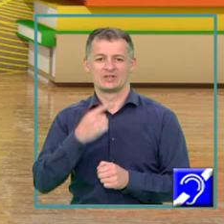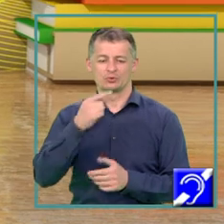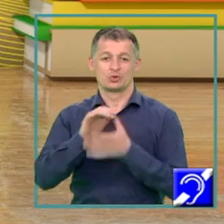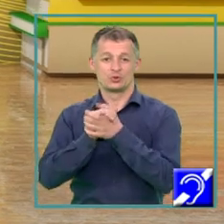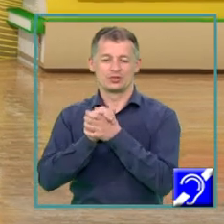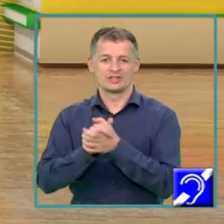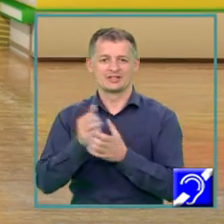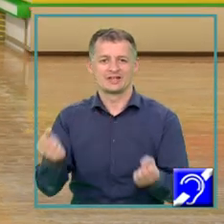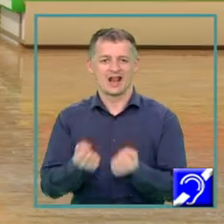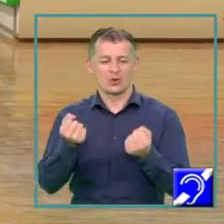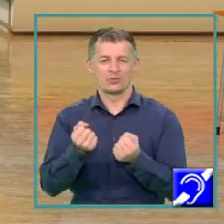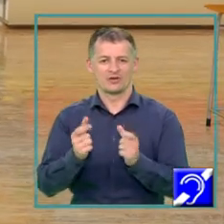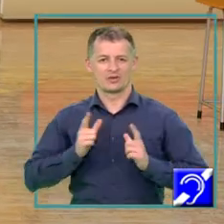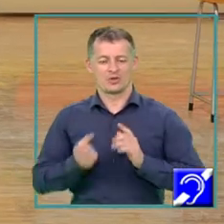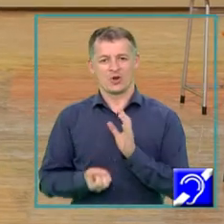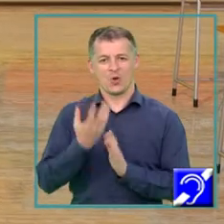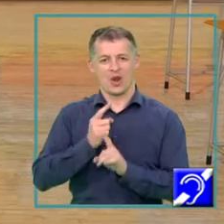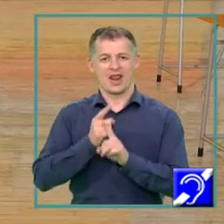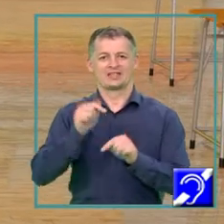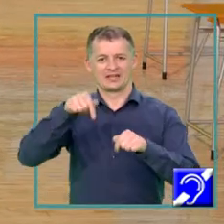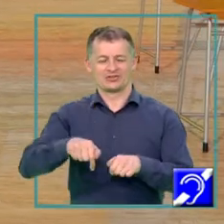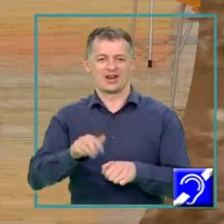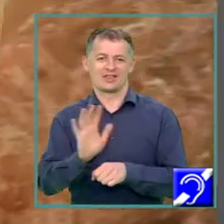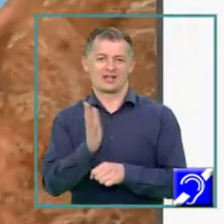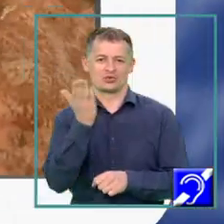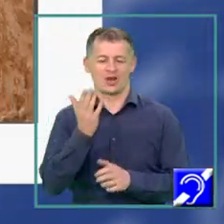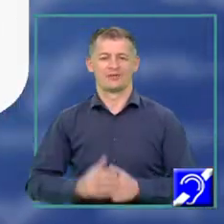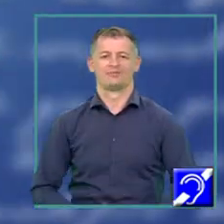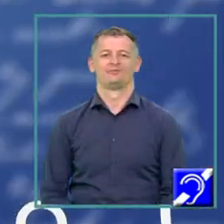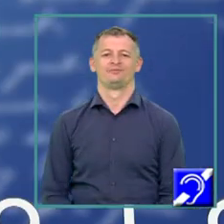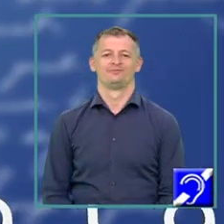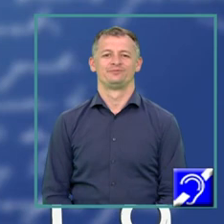vă aștept la o nouă lecție aici la Tele școală